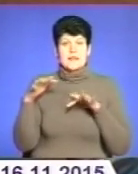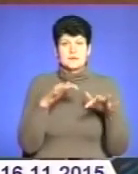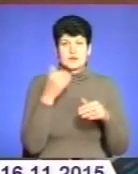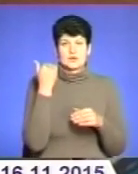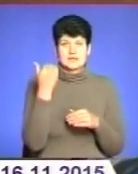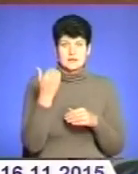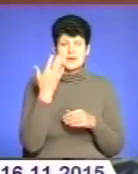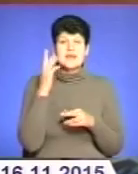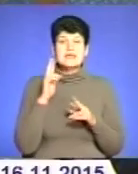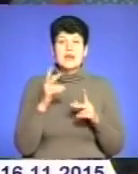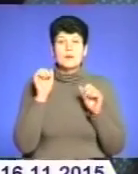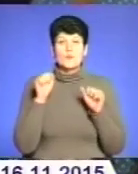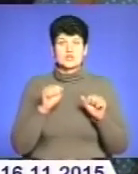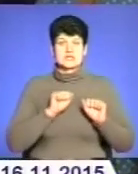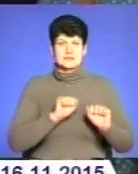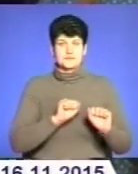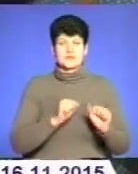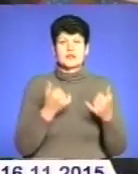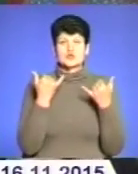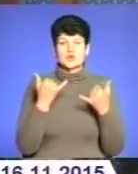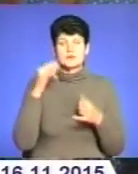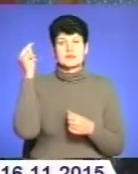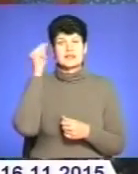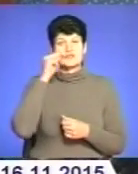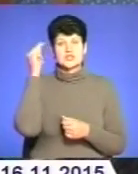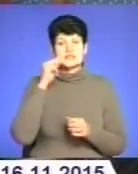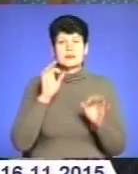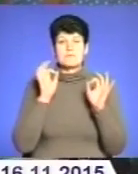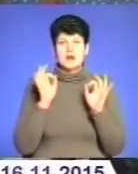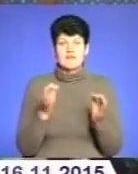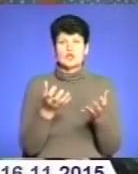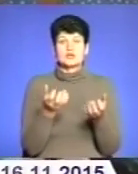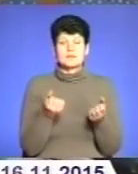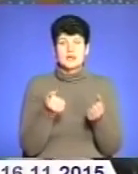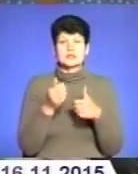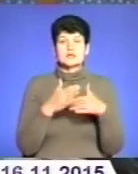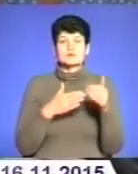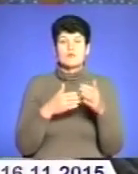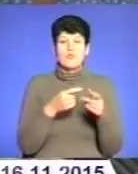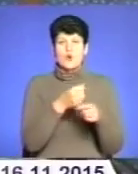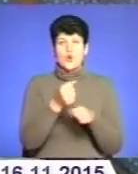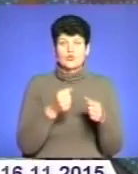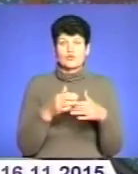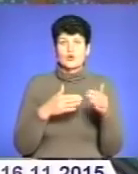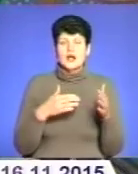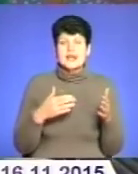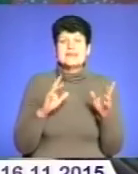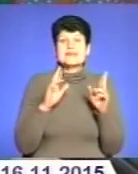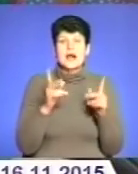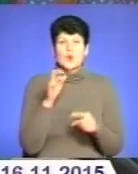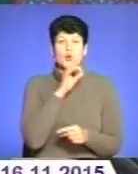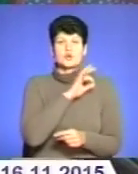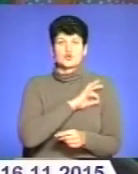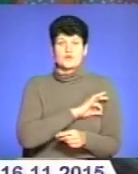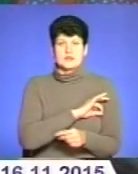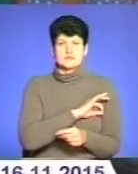Ну, як можна захиститися? Ми сьогодні навчилися правильно тримати зброю в руках і як користуватися з